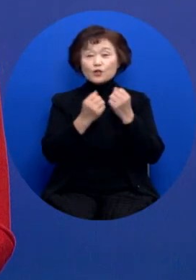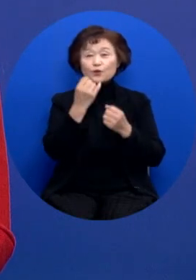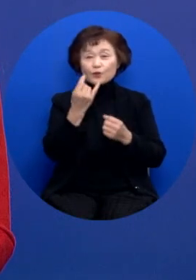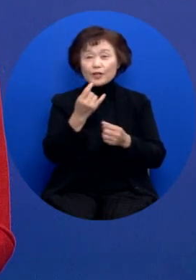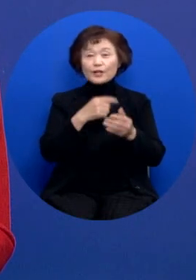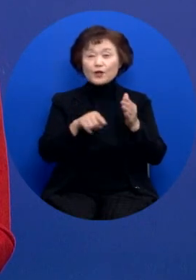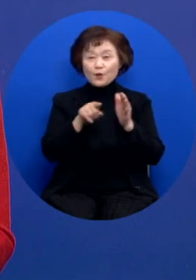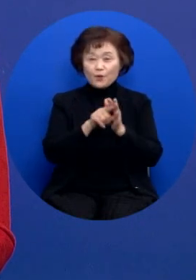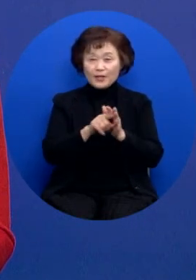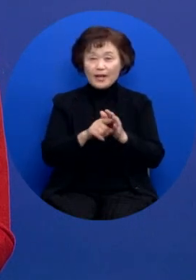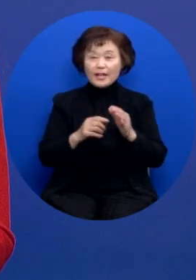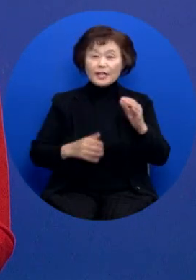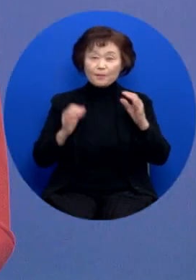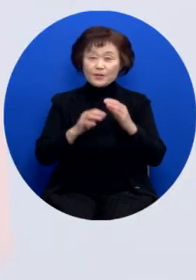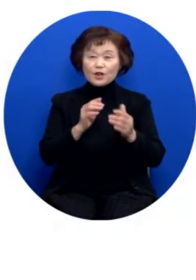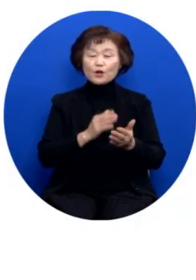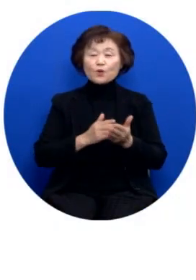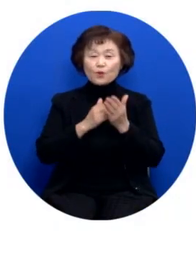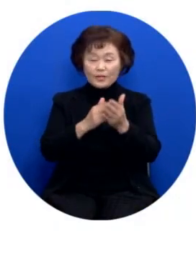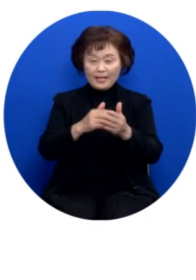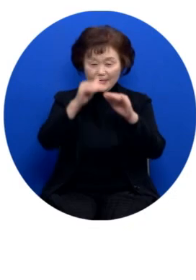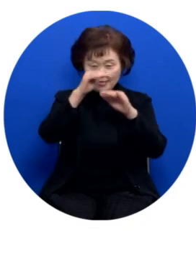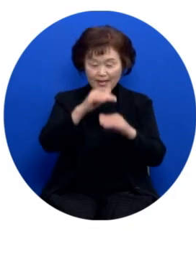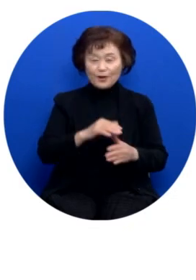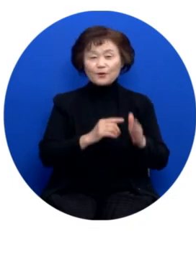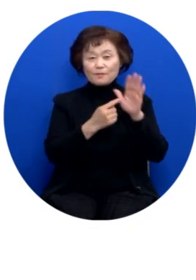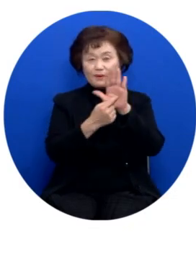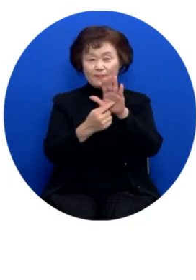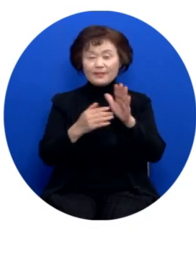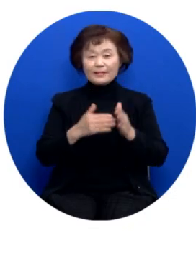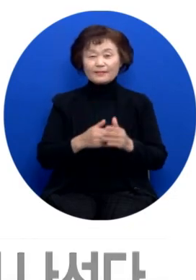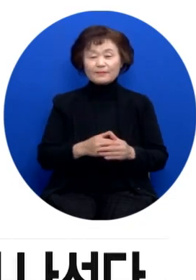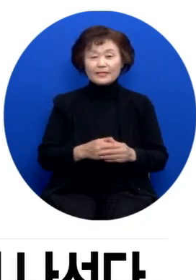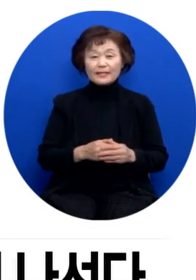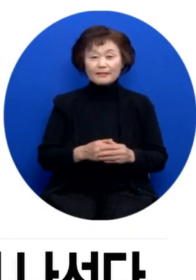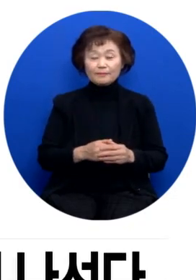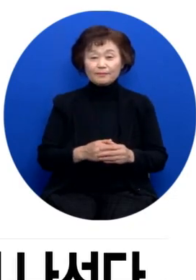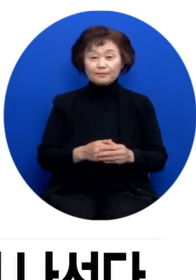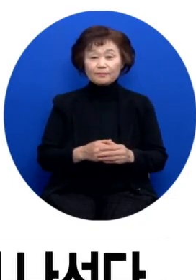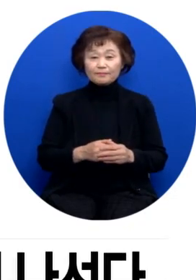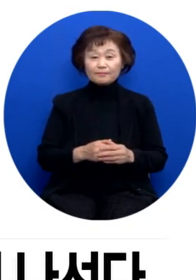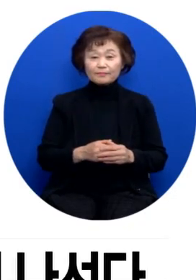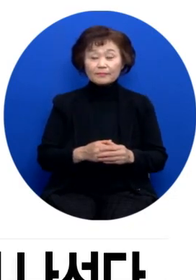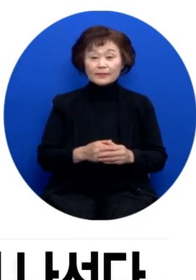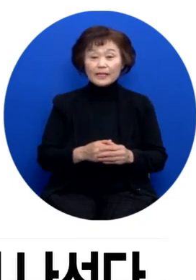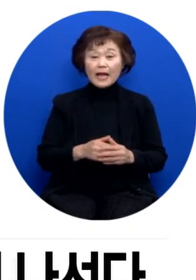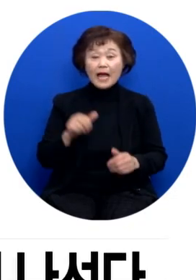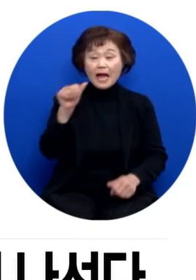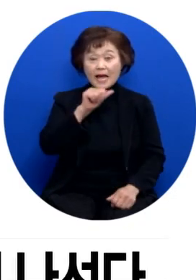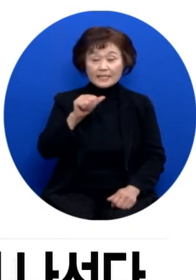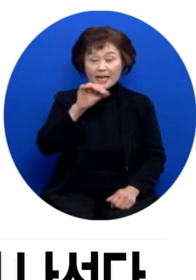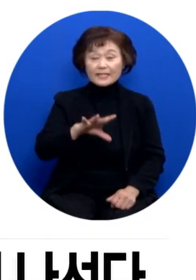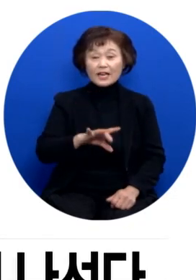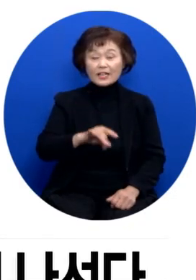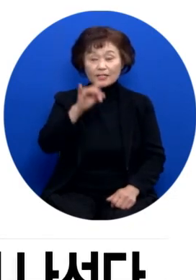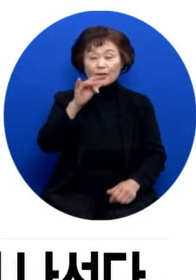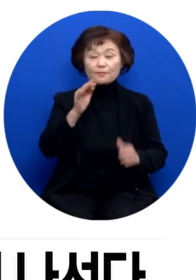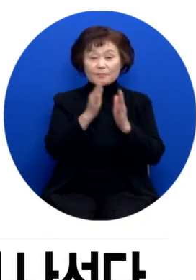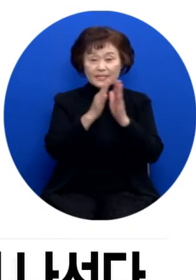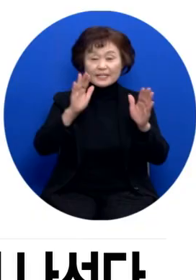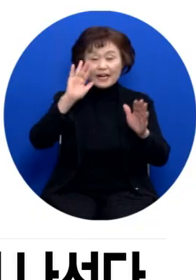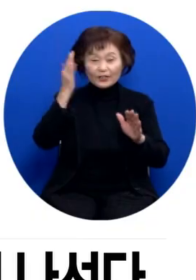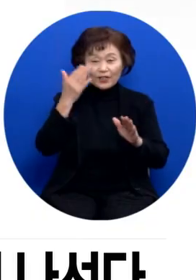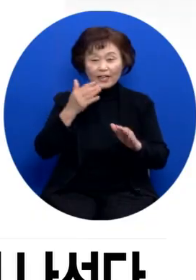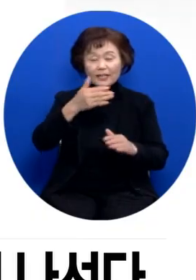성명을 발표했습니다 한교총은 성명을 통해 아시아에서 처음 열리는 동계